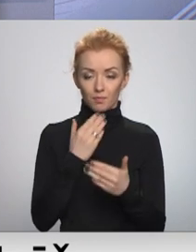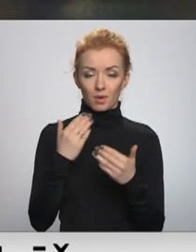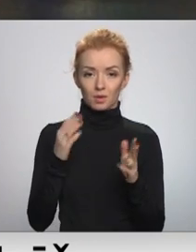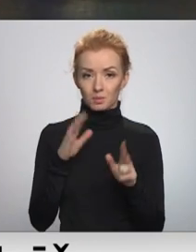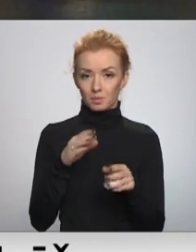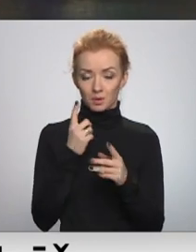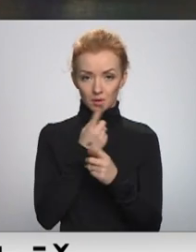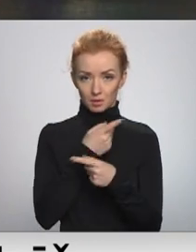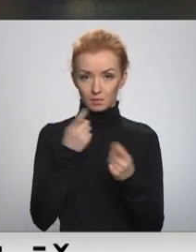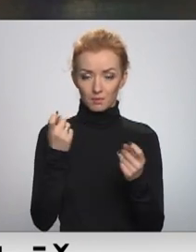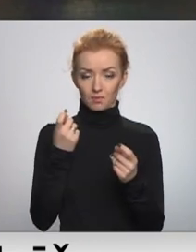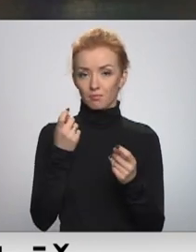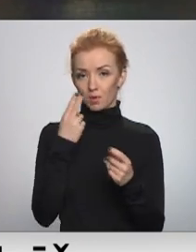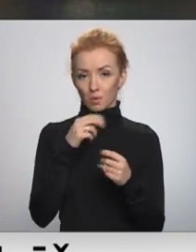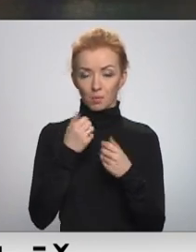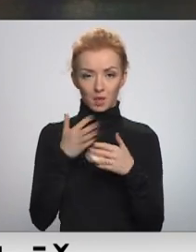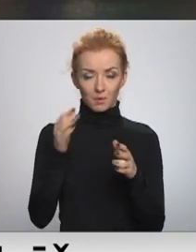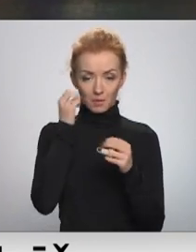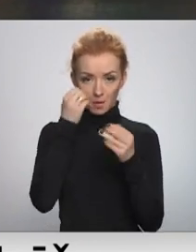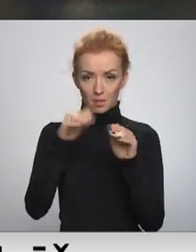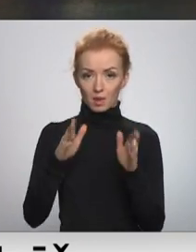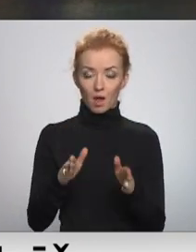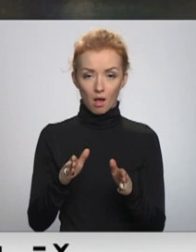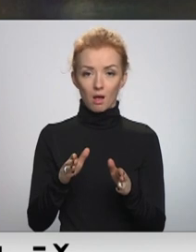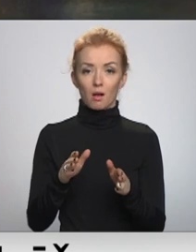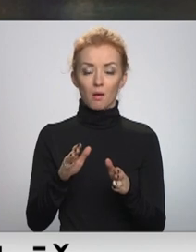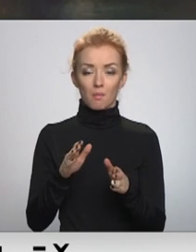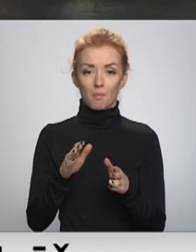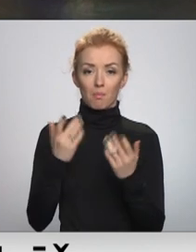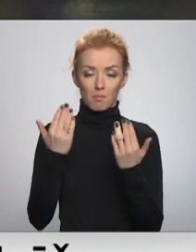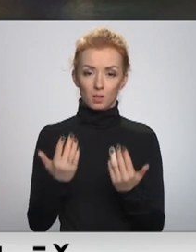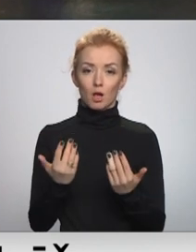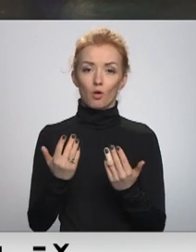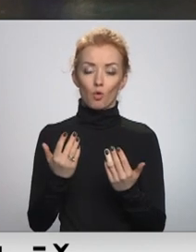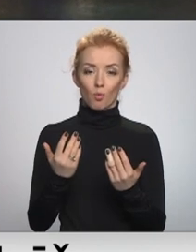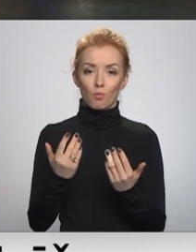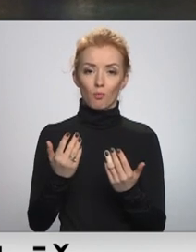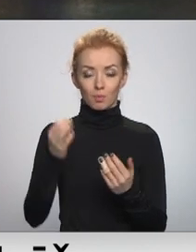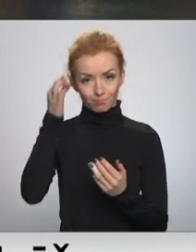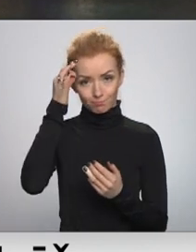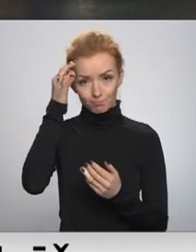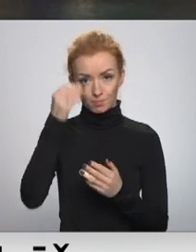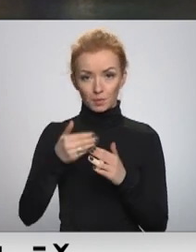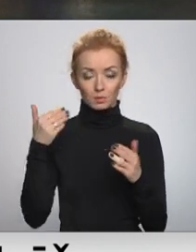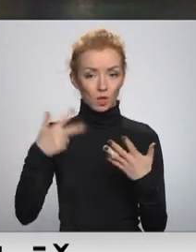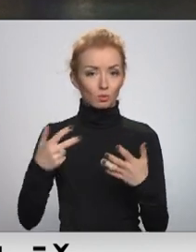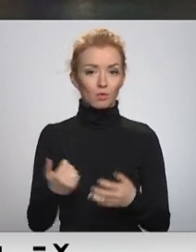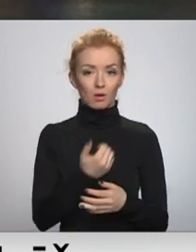Dāvids Freidenfelds vēstīja par pasākumiem, kas šodien notiek pieminot notikumus pirms 80